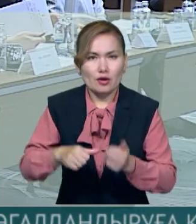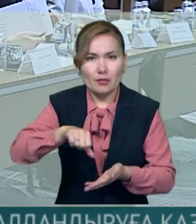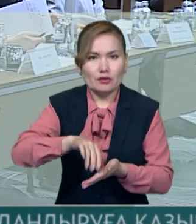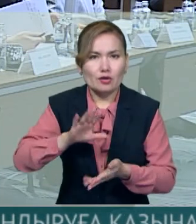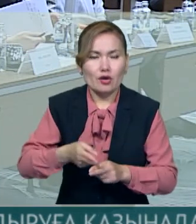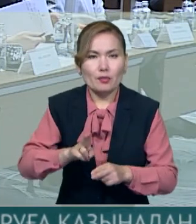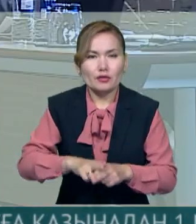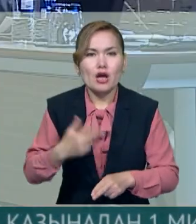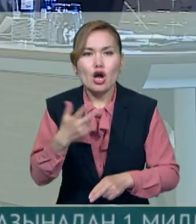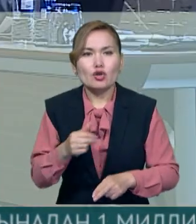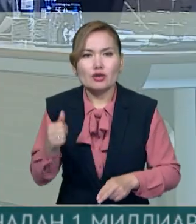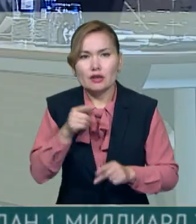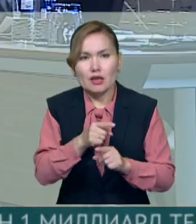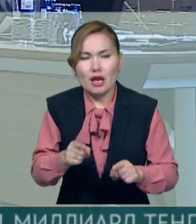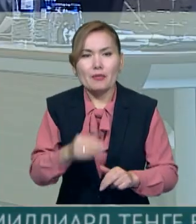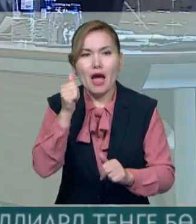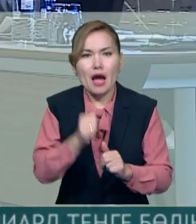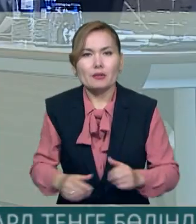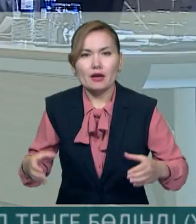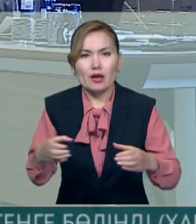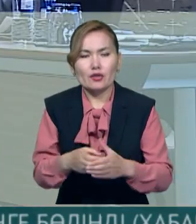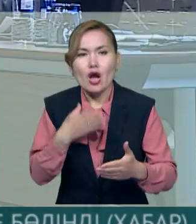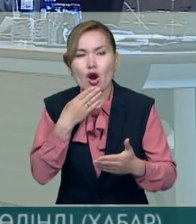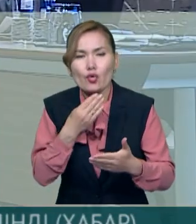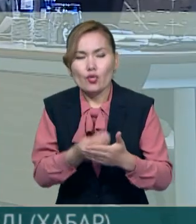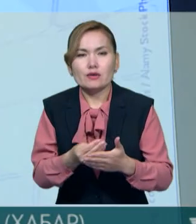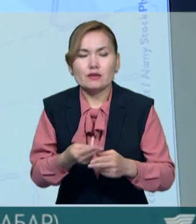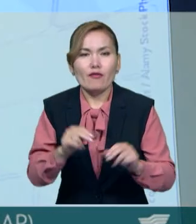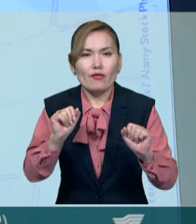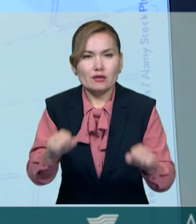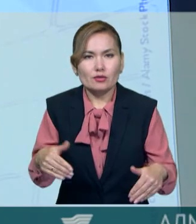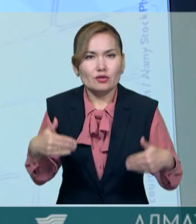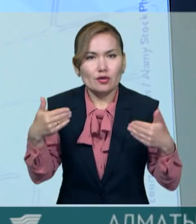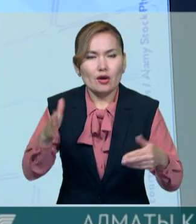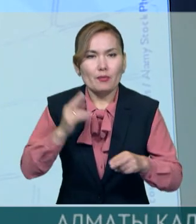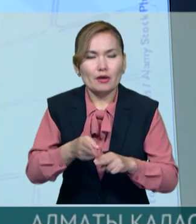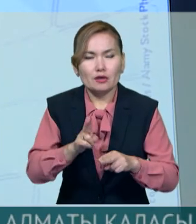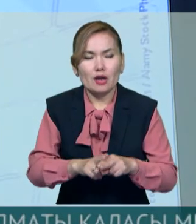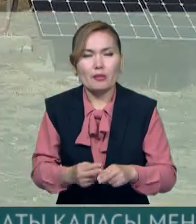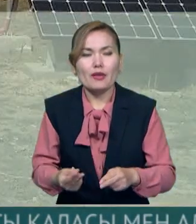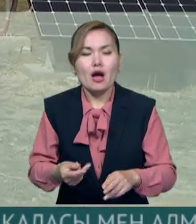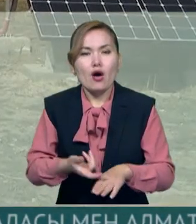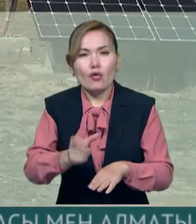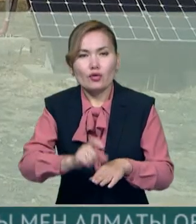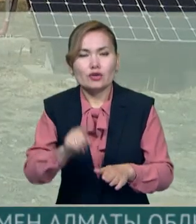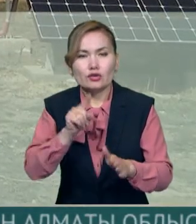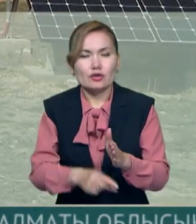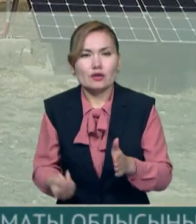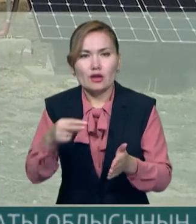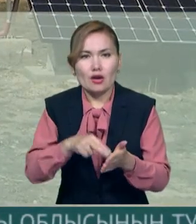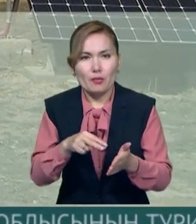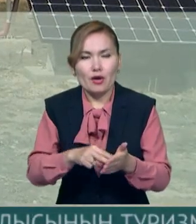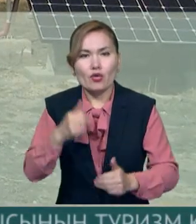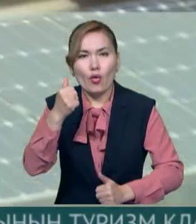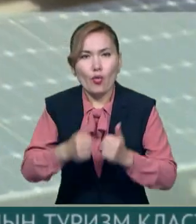ұйымдастырылады. 3 сағаттың ішінде кез келген компания өз мүмкіндіктерін ұсына алады. Ең аз тариф ұсынған инвестор жеңімпаз атанып 15